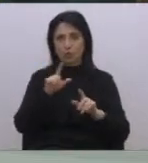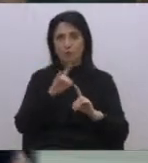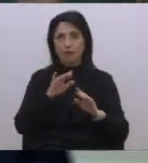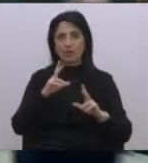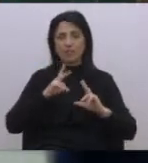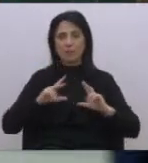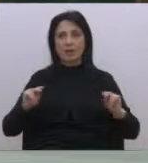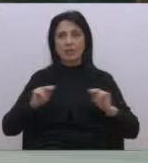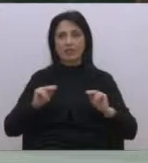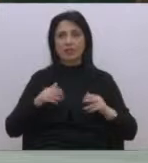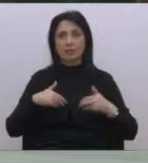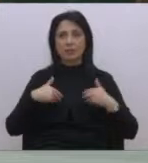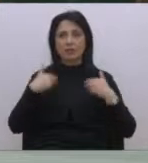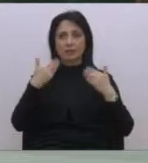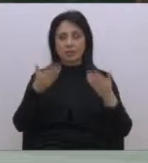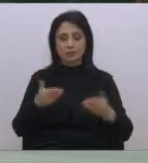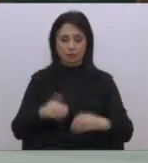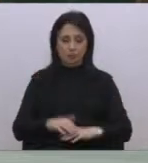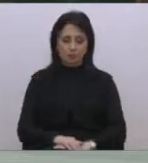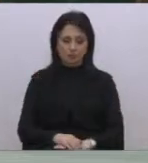და პედაგოგები, მივესალმოთ.